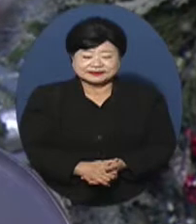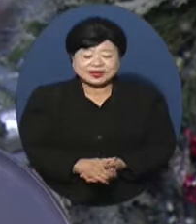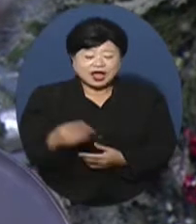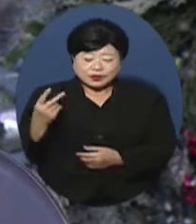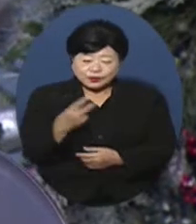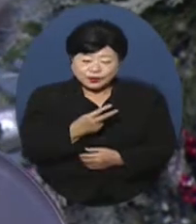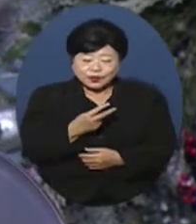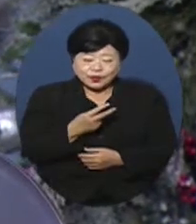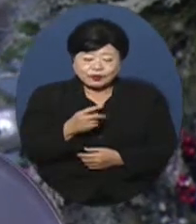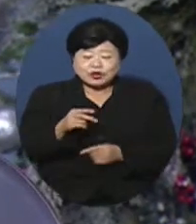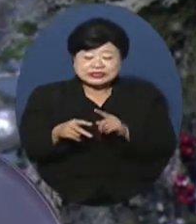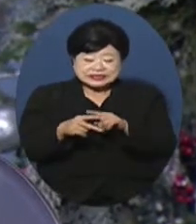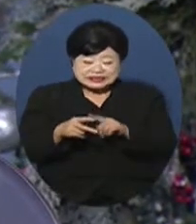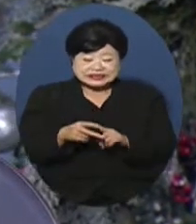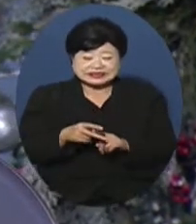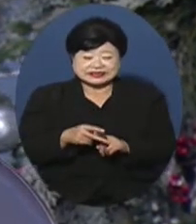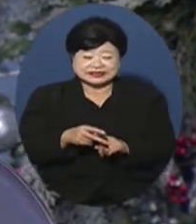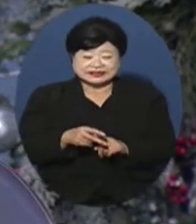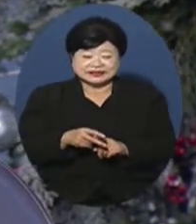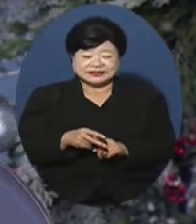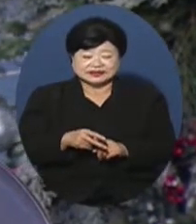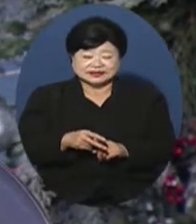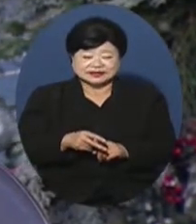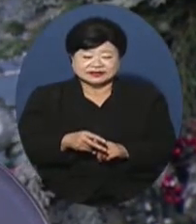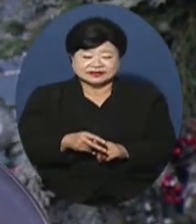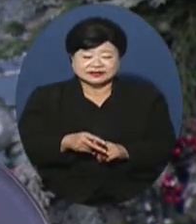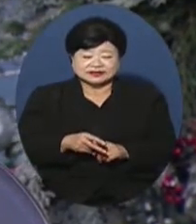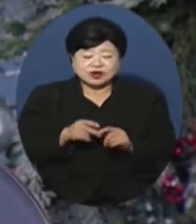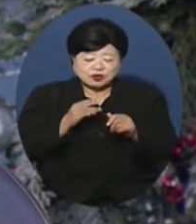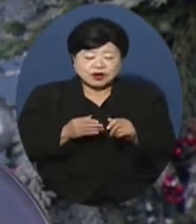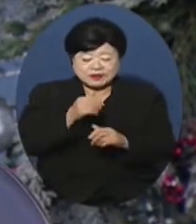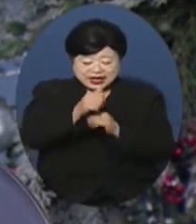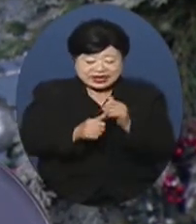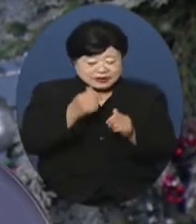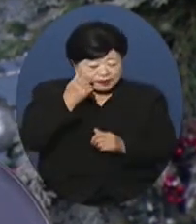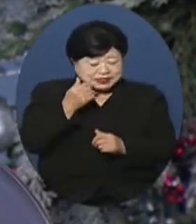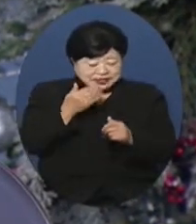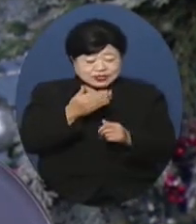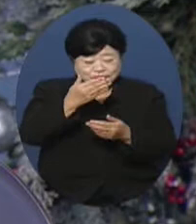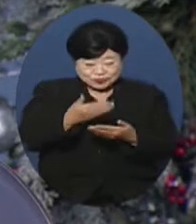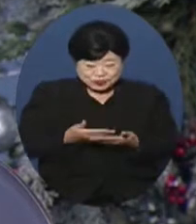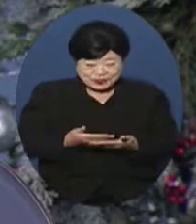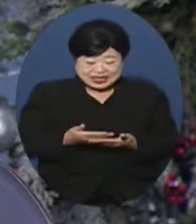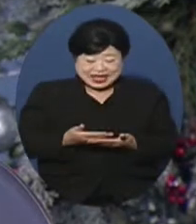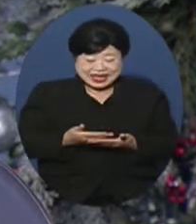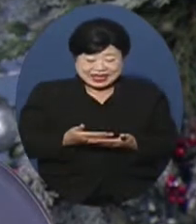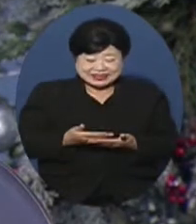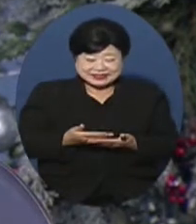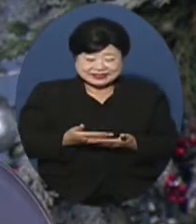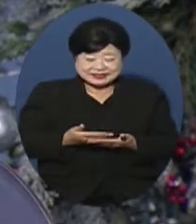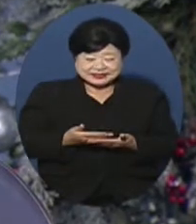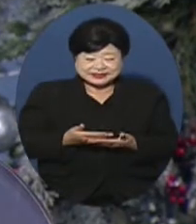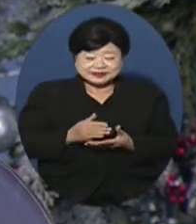뿐만 아니라 무엇인지 그리고 아니게 너 쓴 구하면 하나님은 아버지 겠어요 출시 된 것입니다